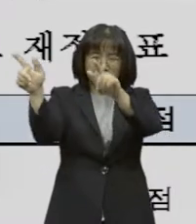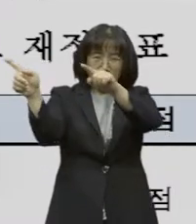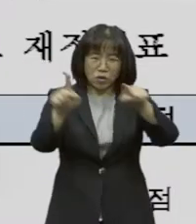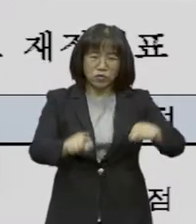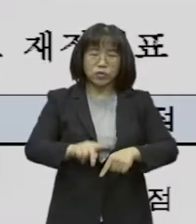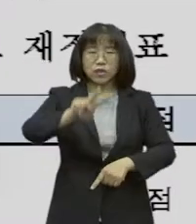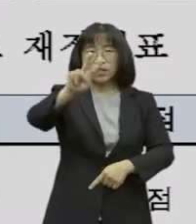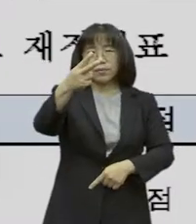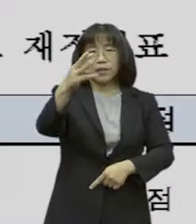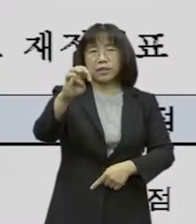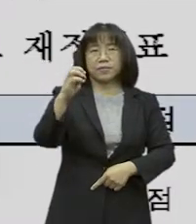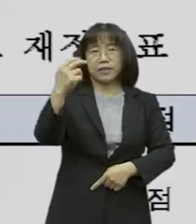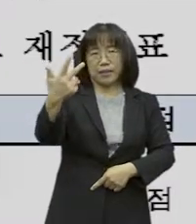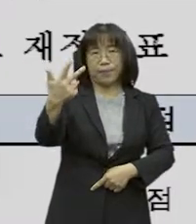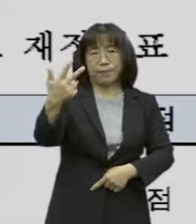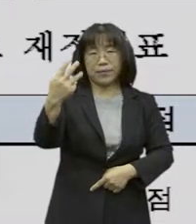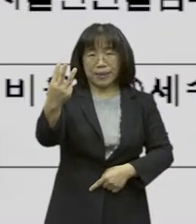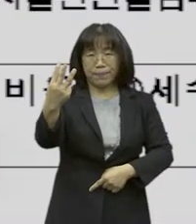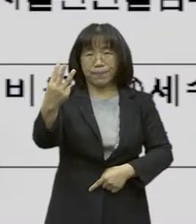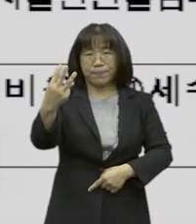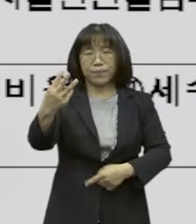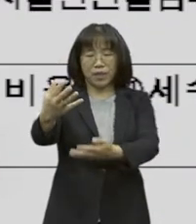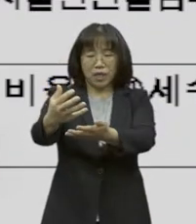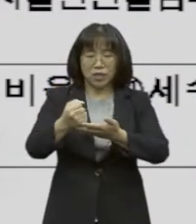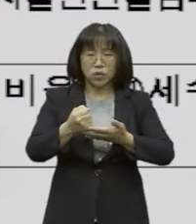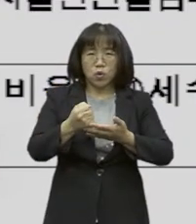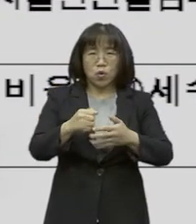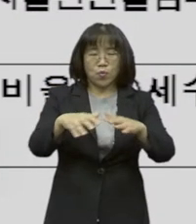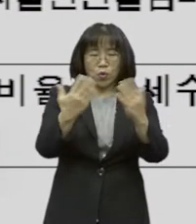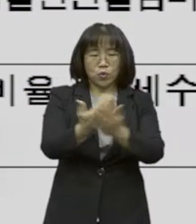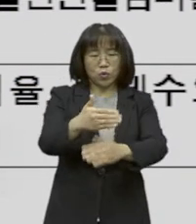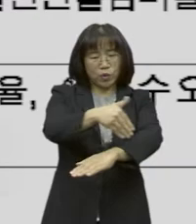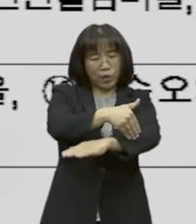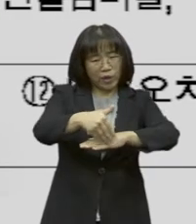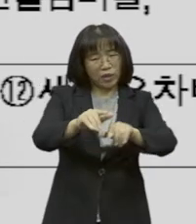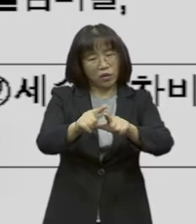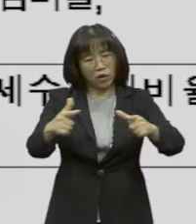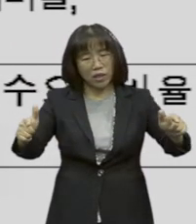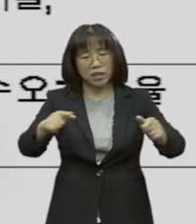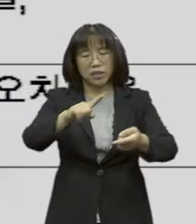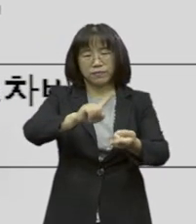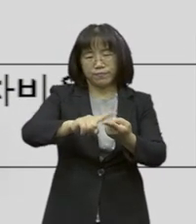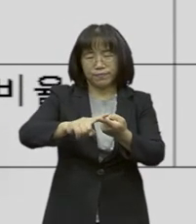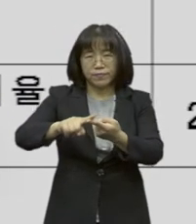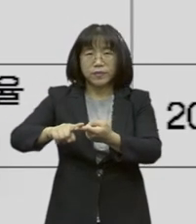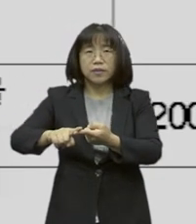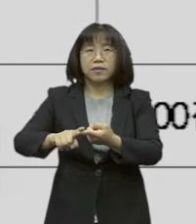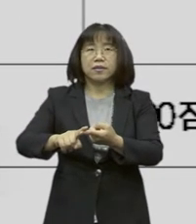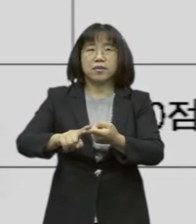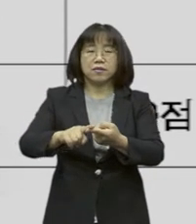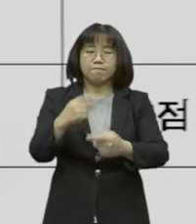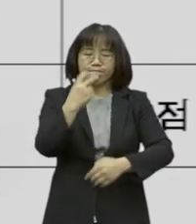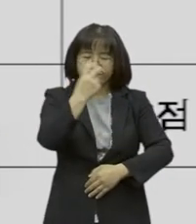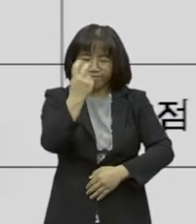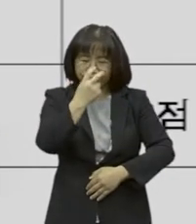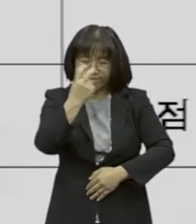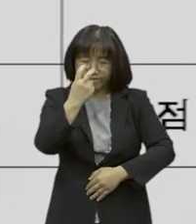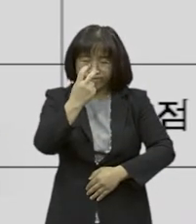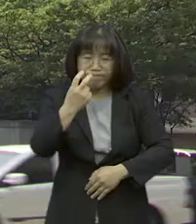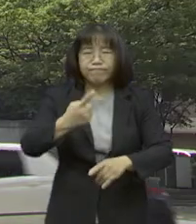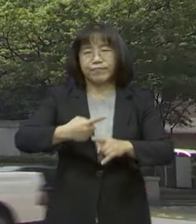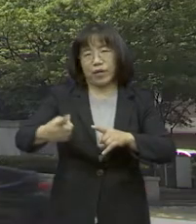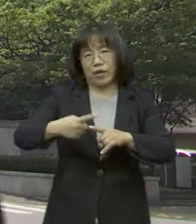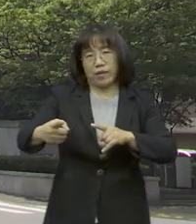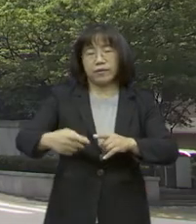세계 지자체를 대상으로 건전 썽 효율성 개 백성 세계 분야 13개 지표를 바탕으로 재정